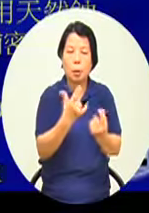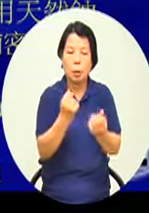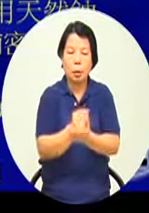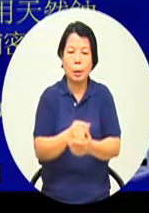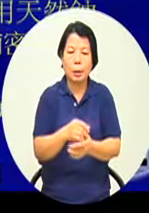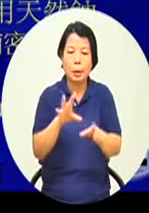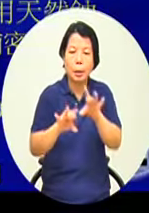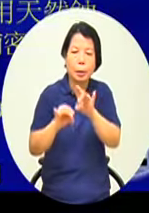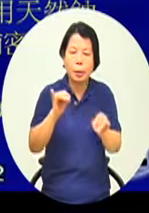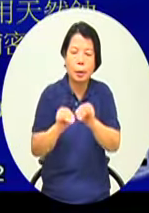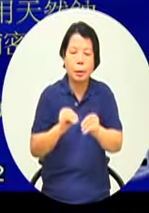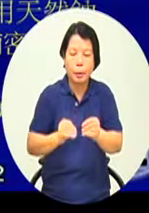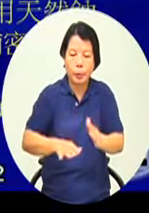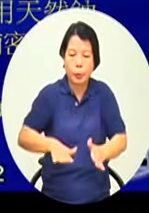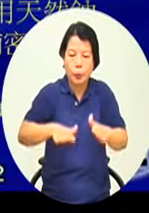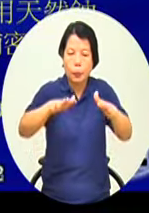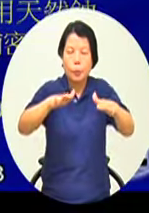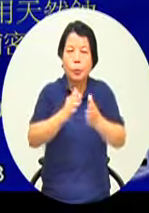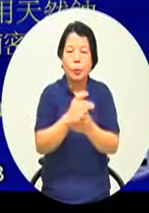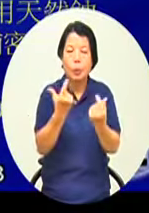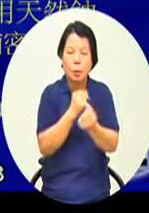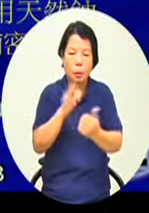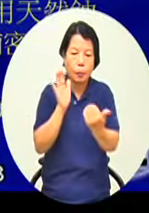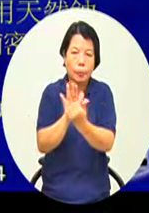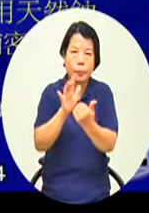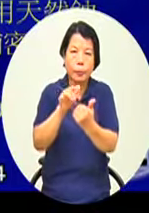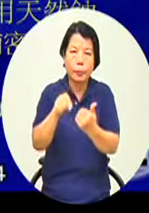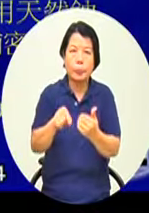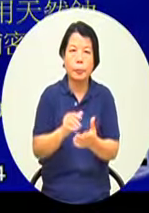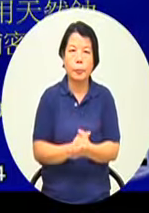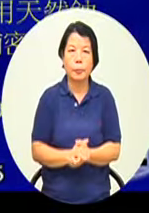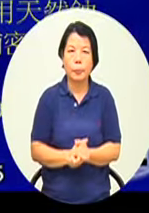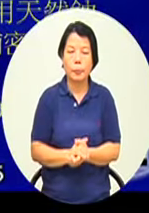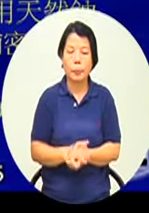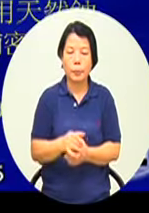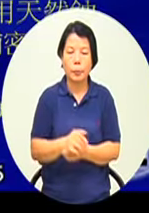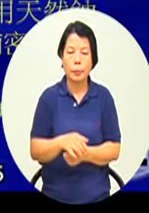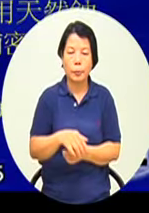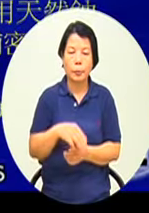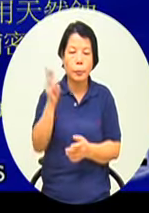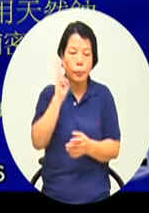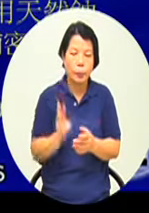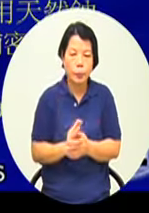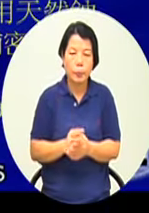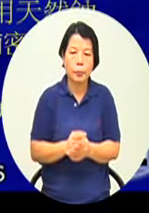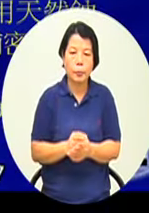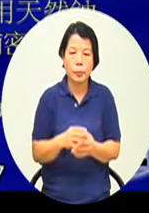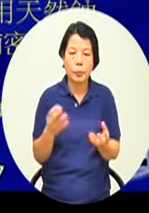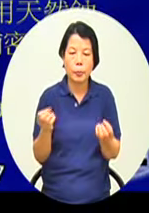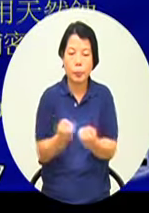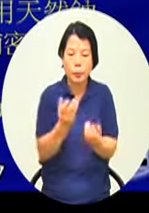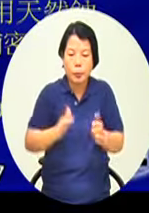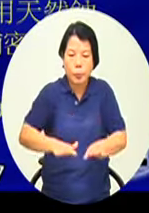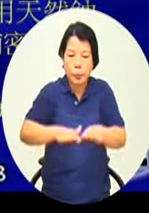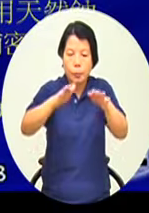沙沉积，这个也是防止这个水 水灾的时候呢，它在这个